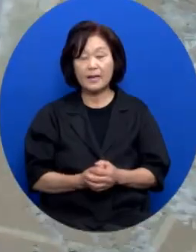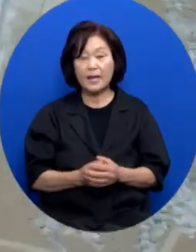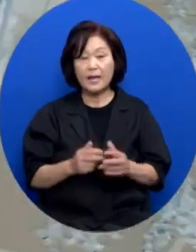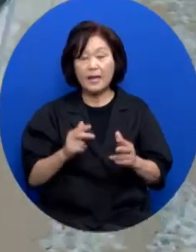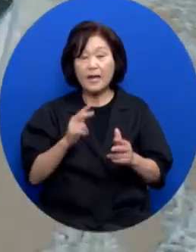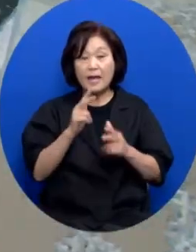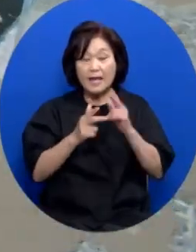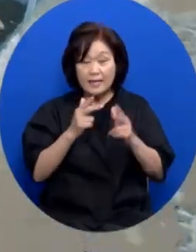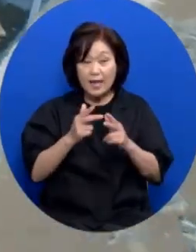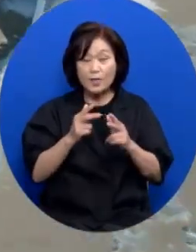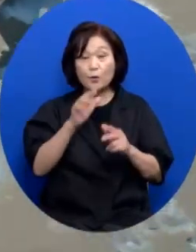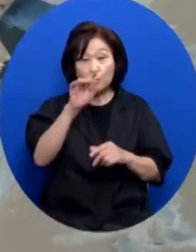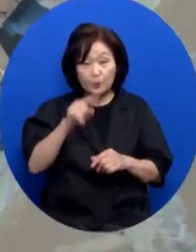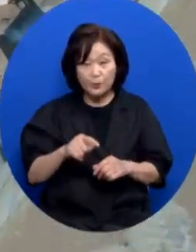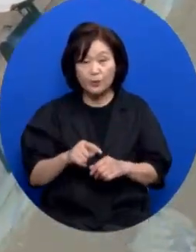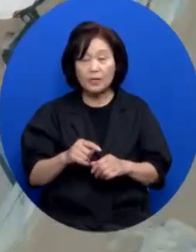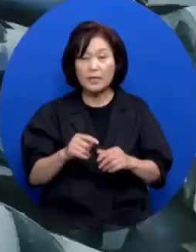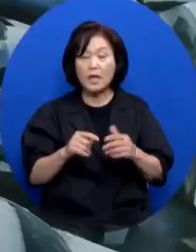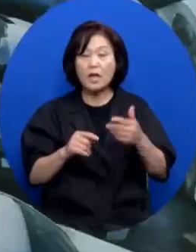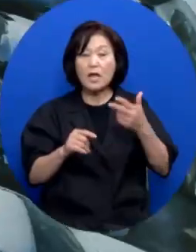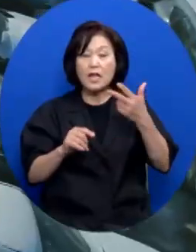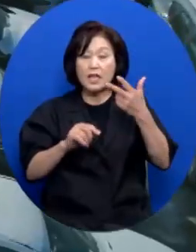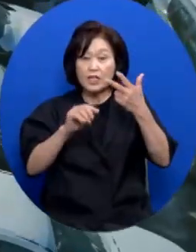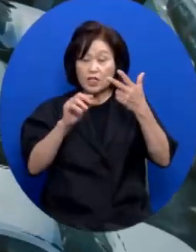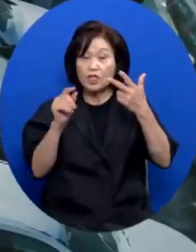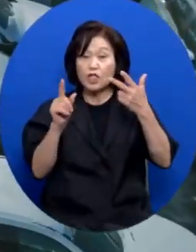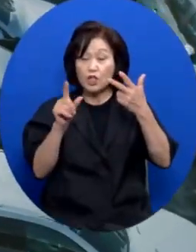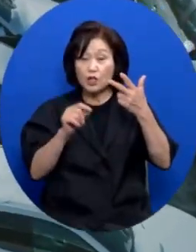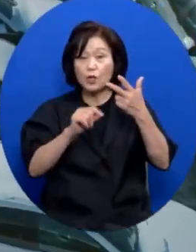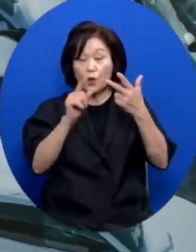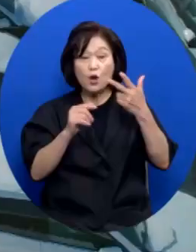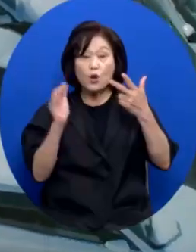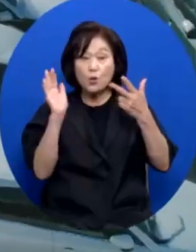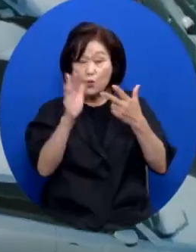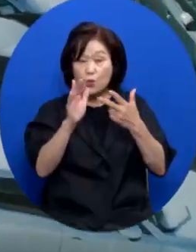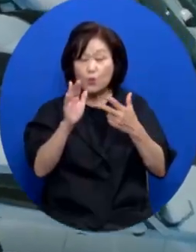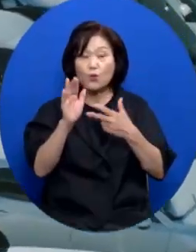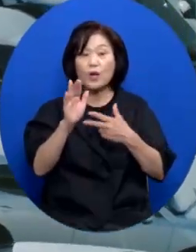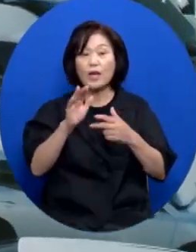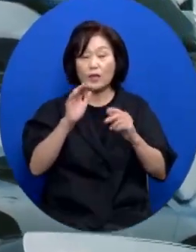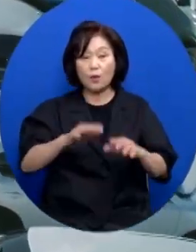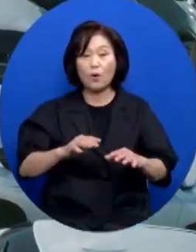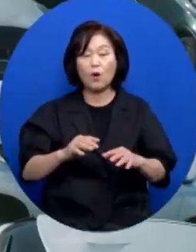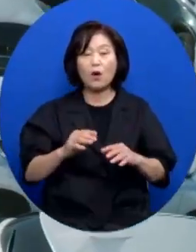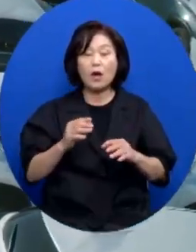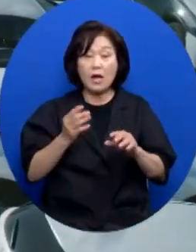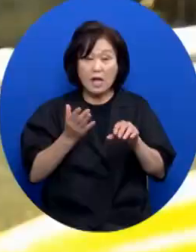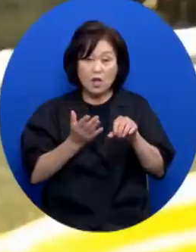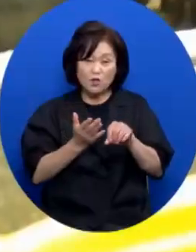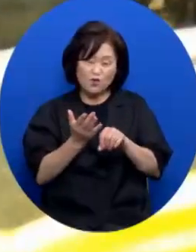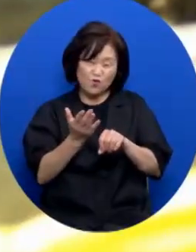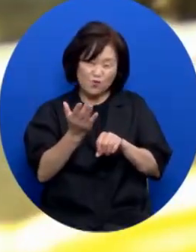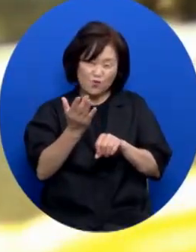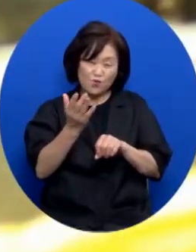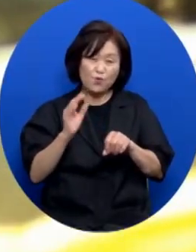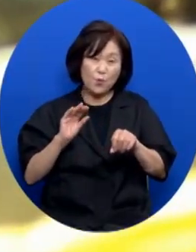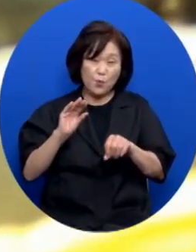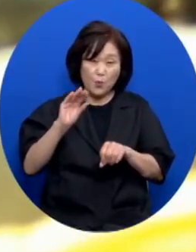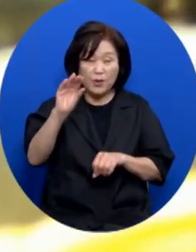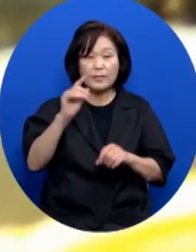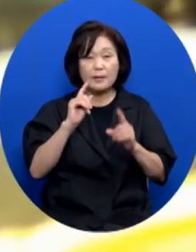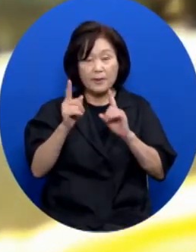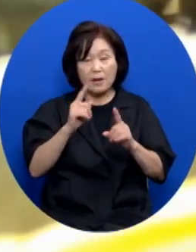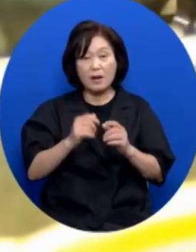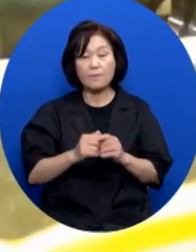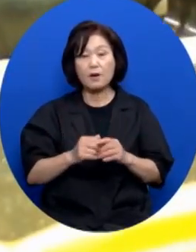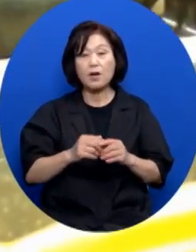산업통상자원부는 올해 하반기에도 반도체와 자동차 등 주력 품목의 수출이 상승세를 이어가는 가운데 역대 최대인